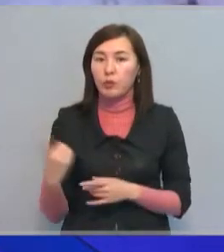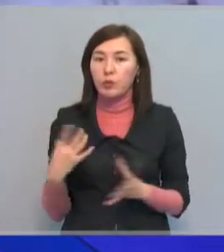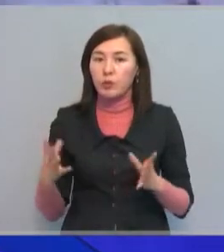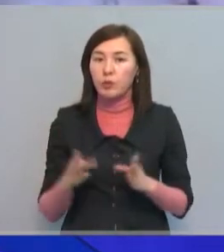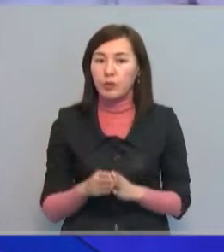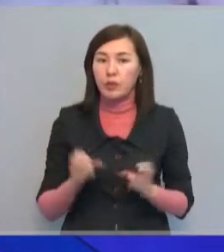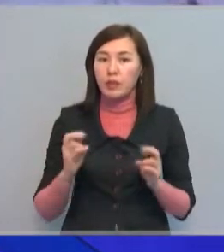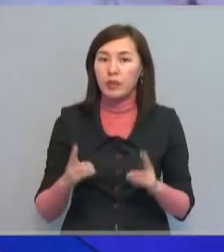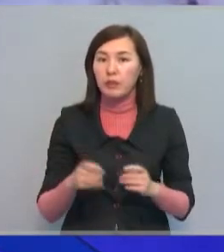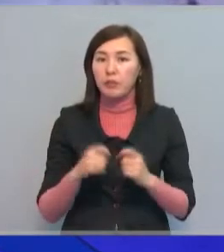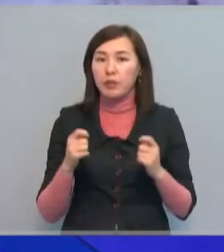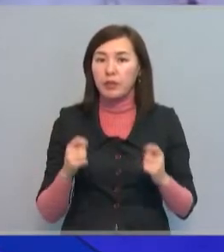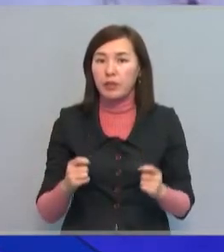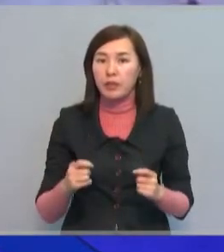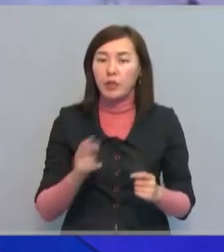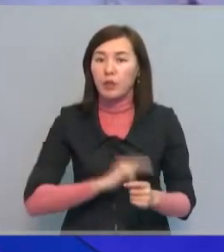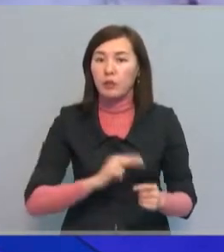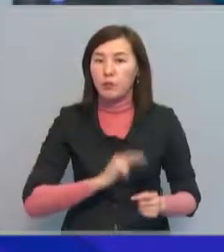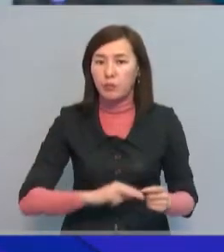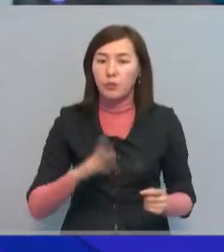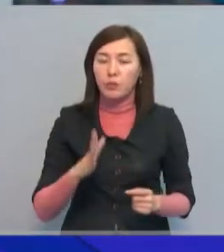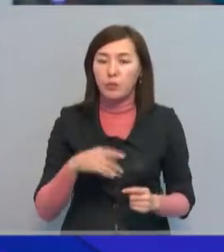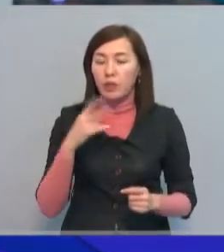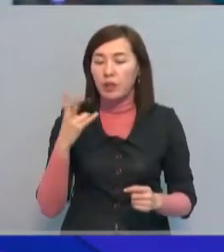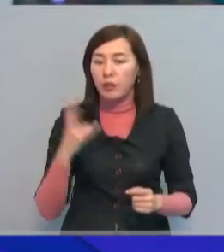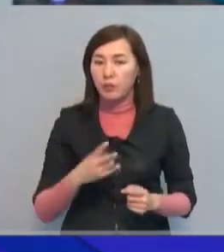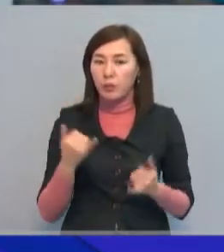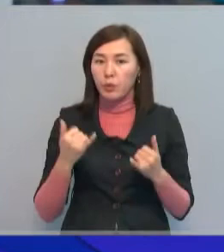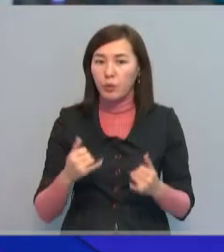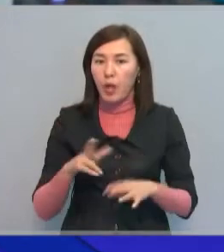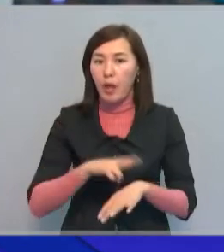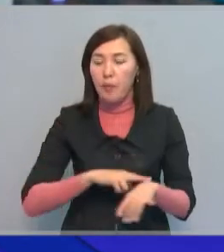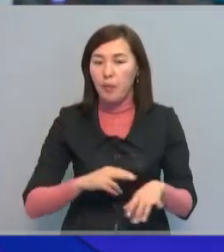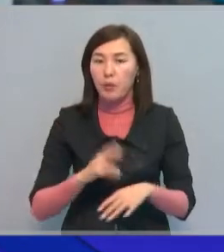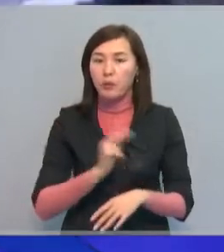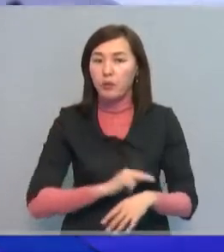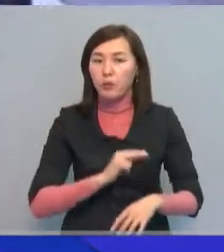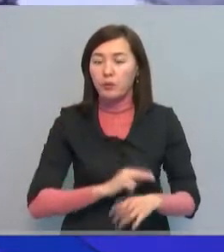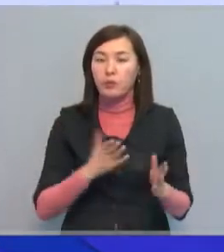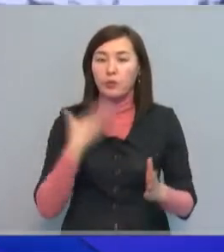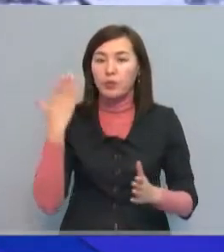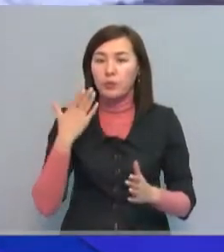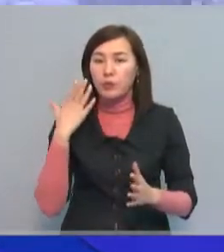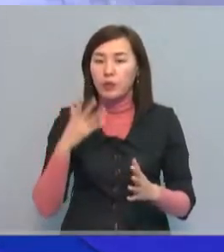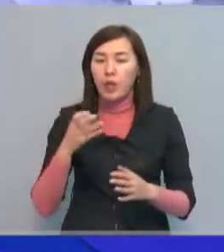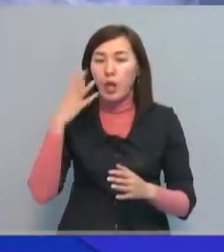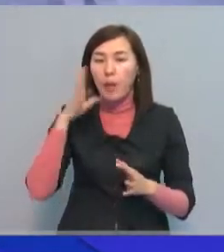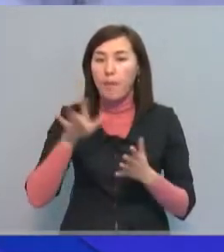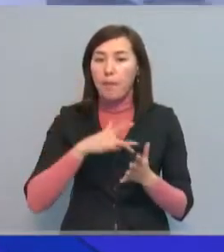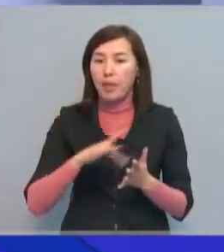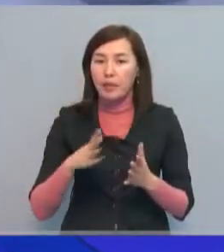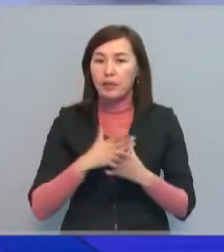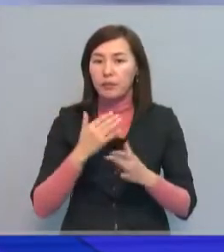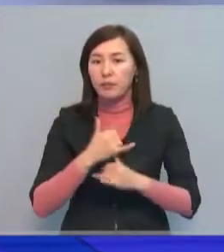қатар қылмыстың бетін ашуда тер төгеді. Айта кетерлігі, бүгінде полицейлердің жұмысын жеңілдету үшін ақылды